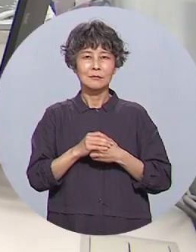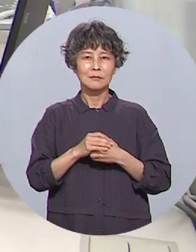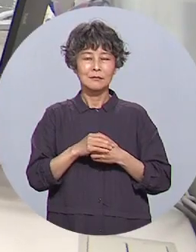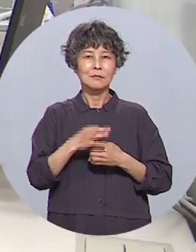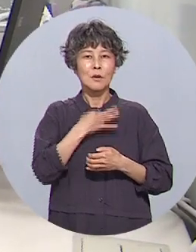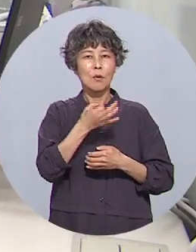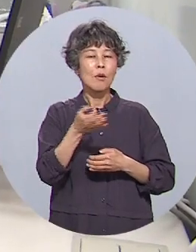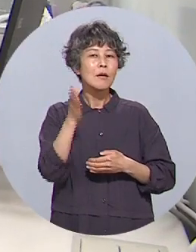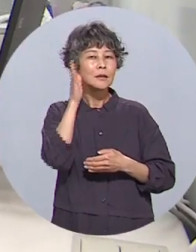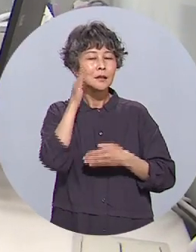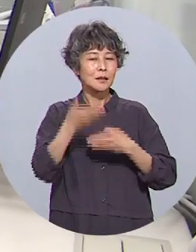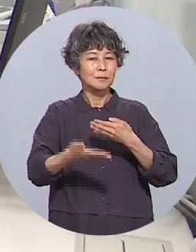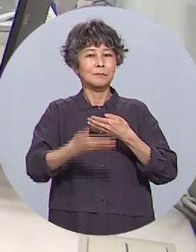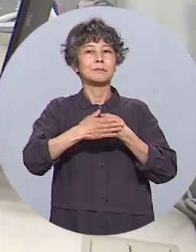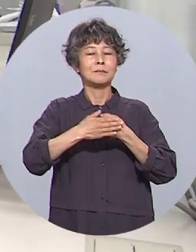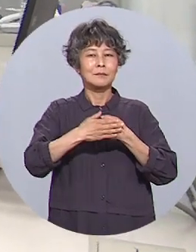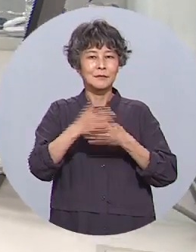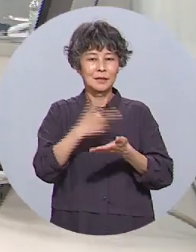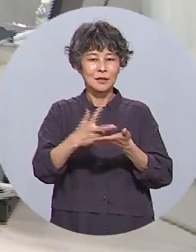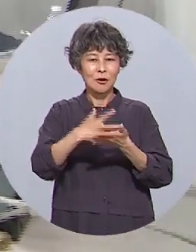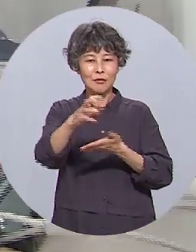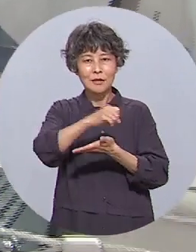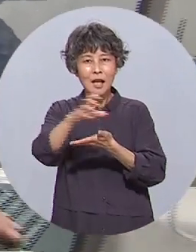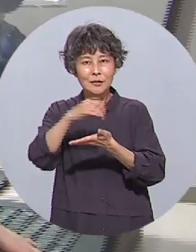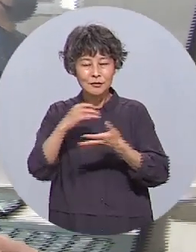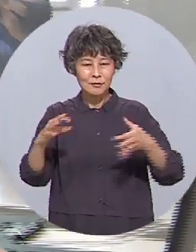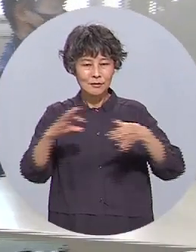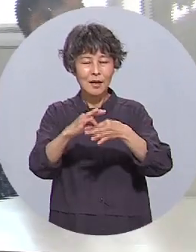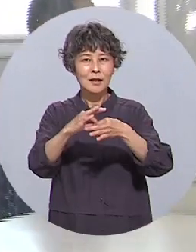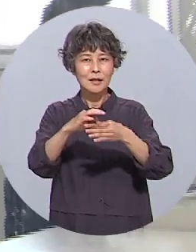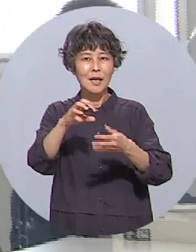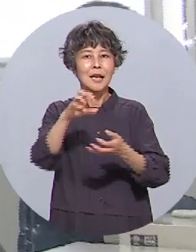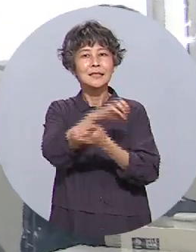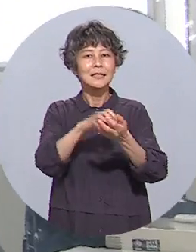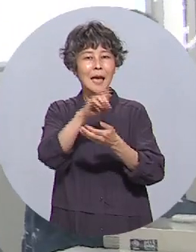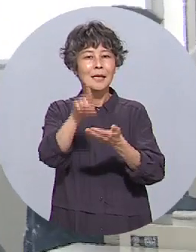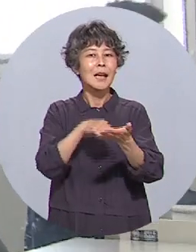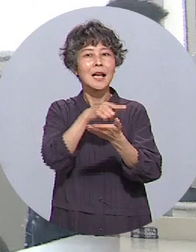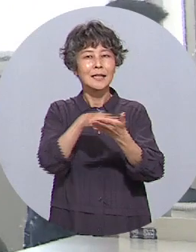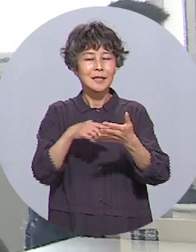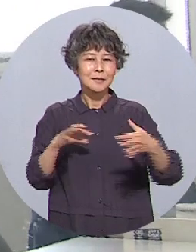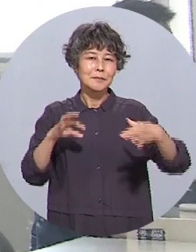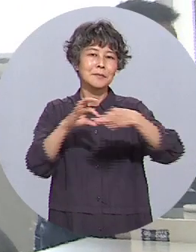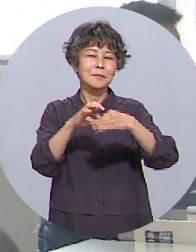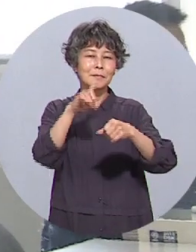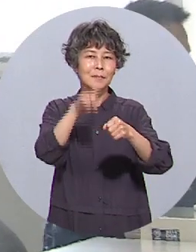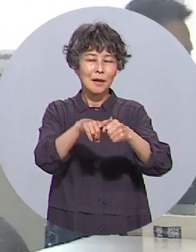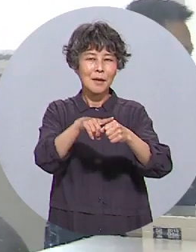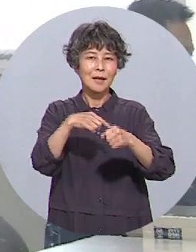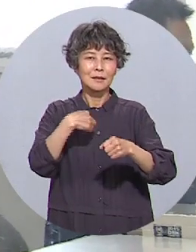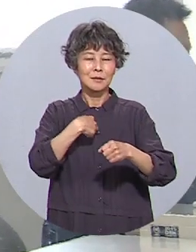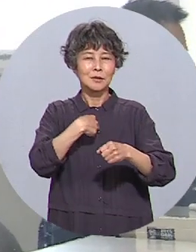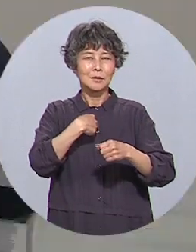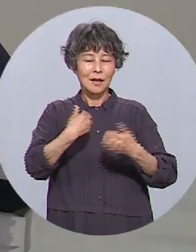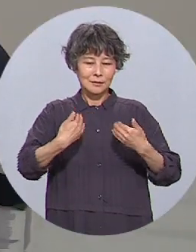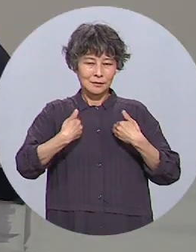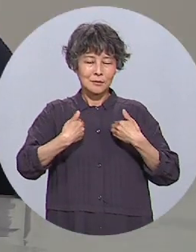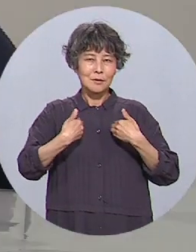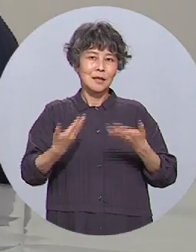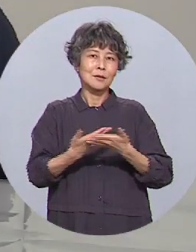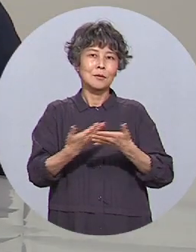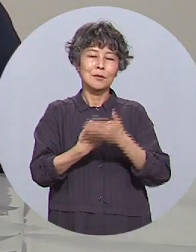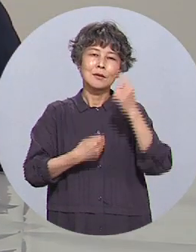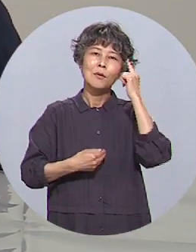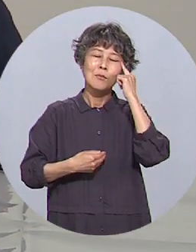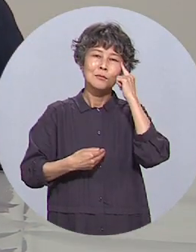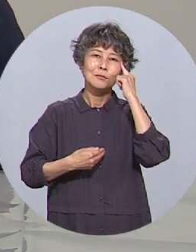ういった声を聞き漏らさずに資料採取につなげて事件解決に導いていくことが鑑識の使命だと思っています。